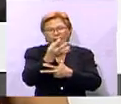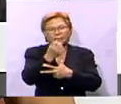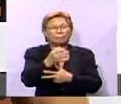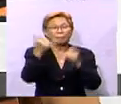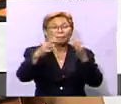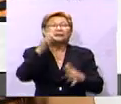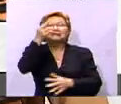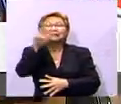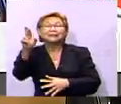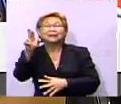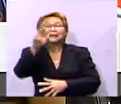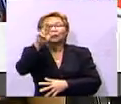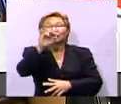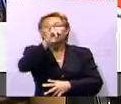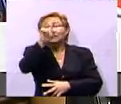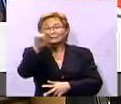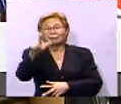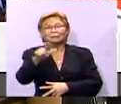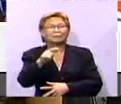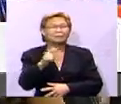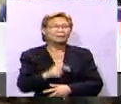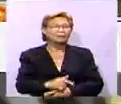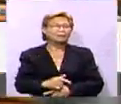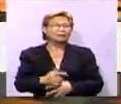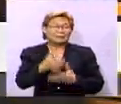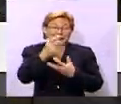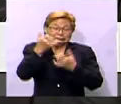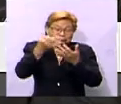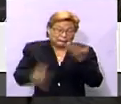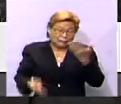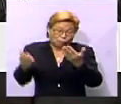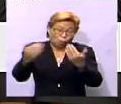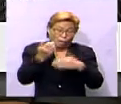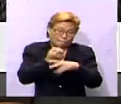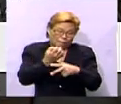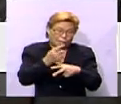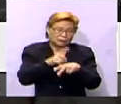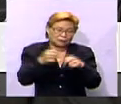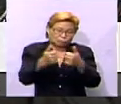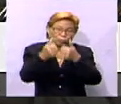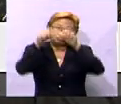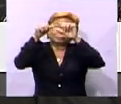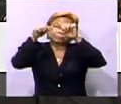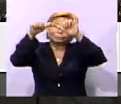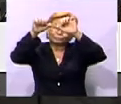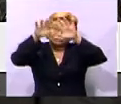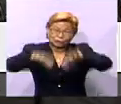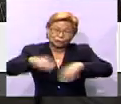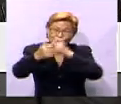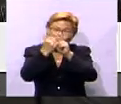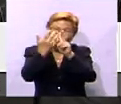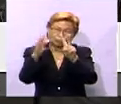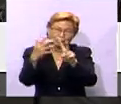Pemain senior Muhammad Huzairi Abdul Malik tidak mahu lagi kempunan selepas gagal membawa pulang emas di Temasya Singapura